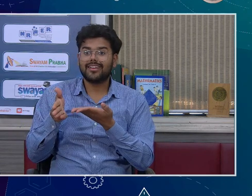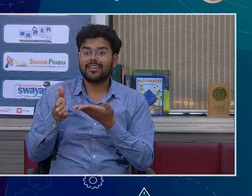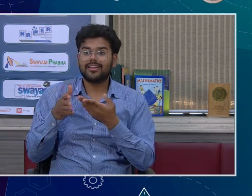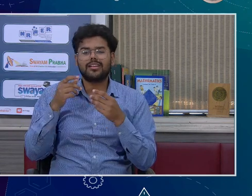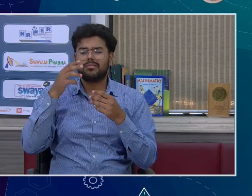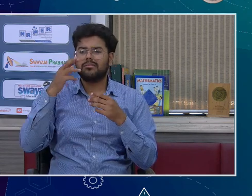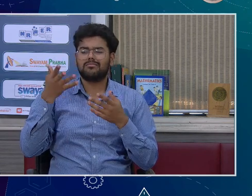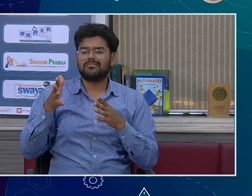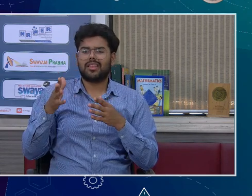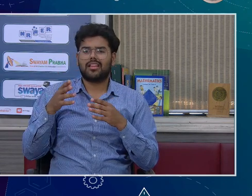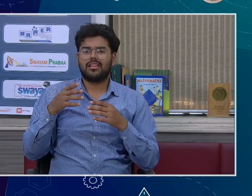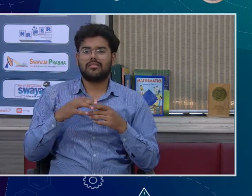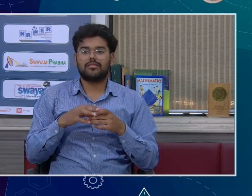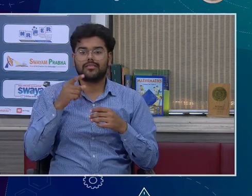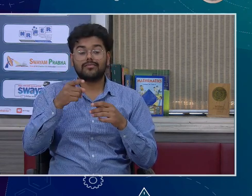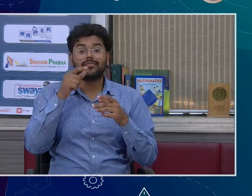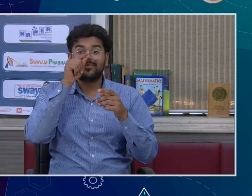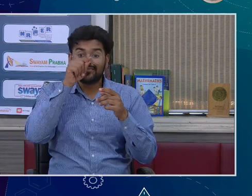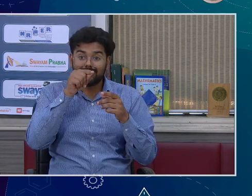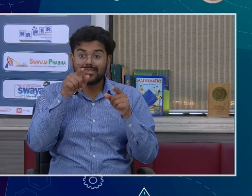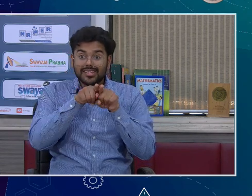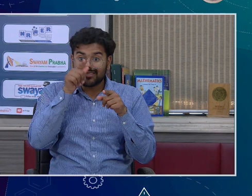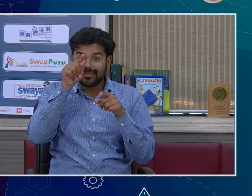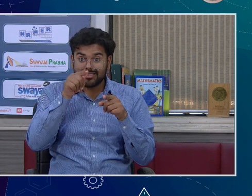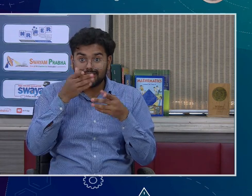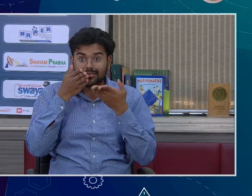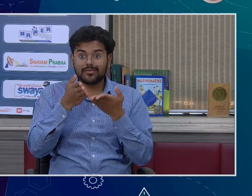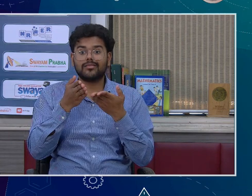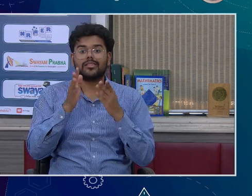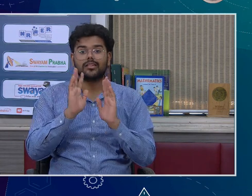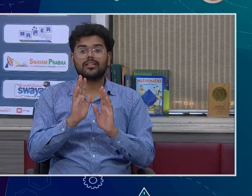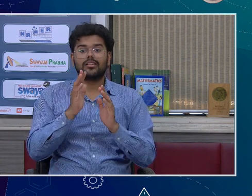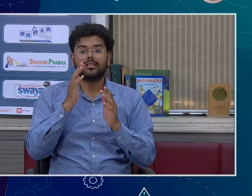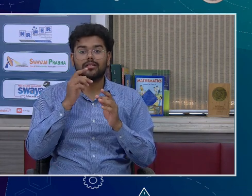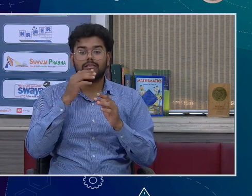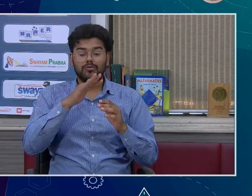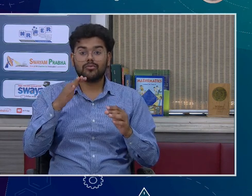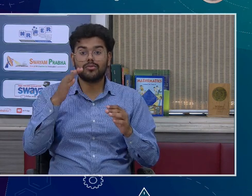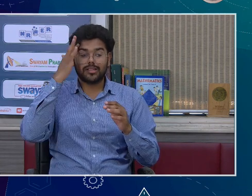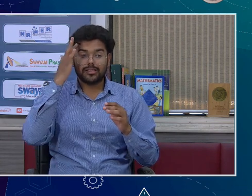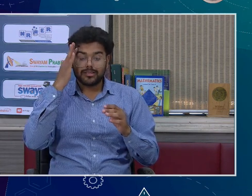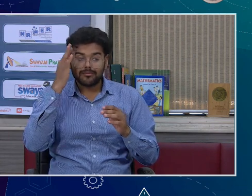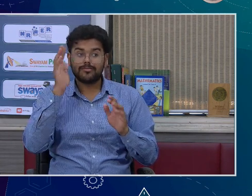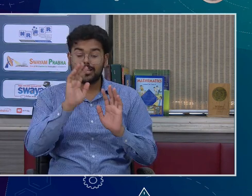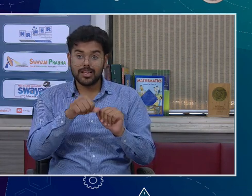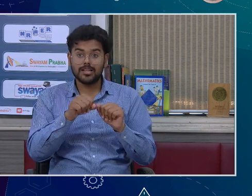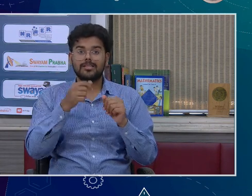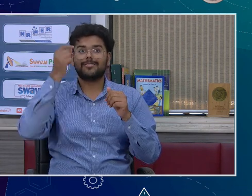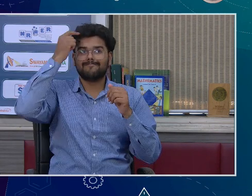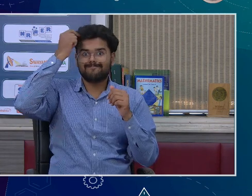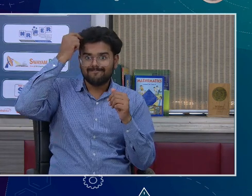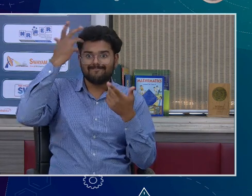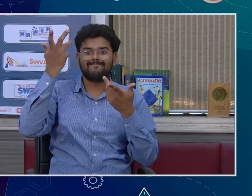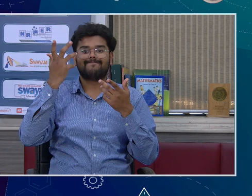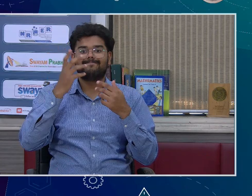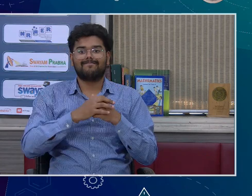जो पॉइंट बच्चे समझते हैं कि मैं, मेरे पास ये नहीं है, किसी के देयर आर चिल्ड्रन हु हैव गॉट डिफरेंट काइंड ऑफ हेयर कलर्स एंड